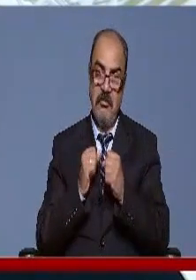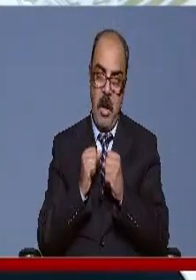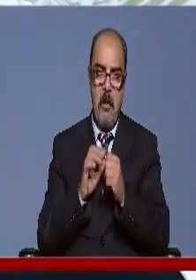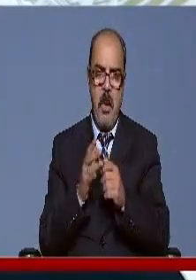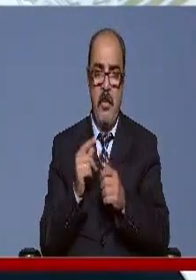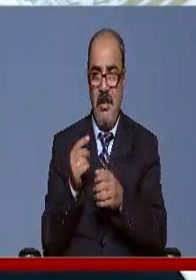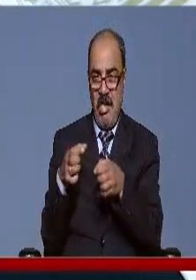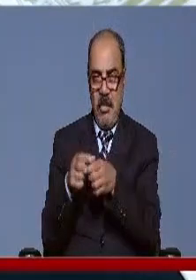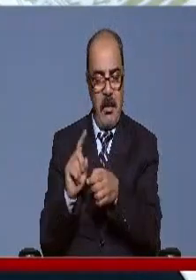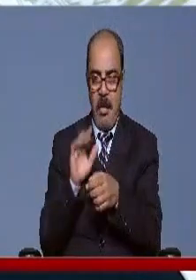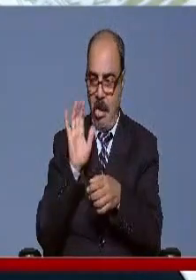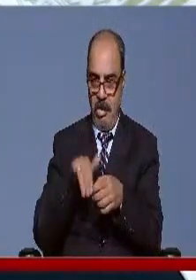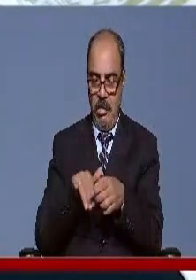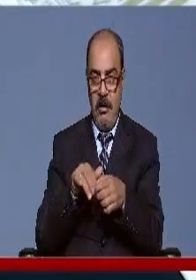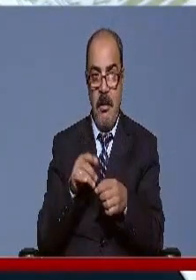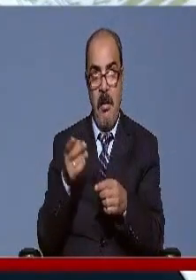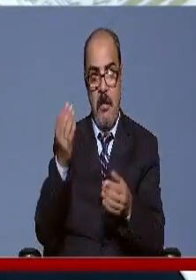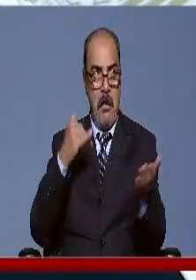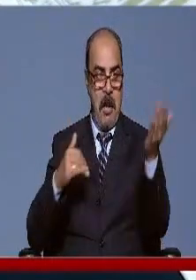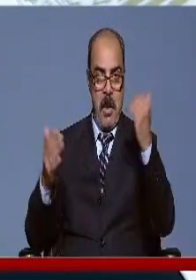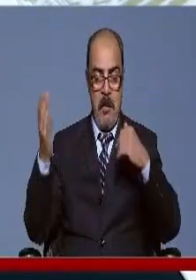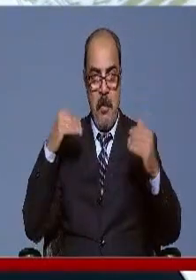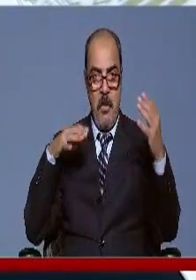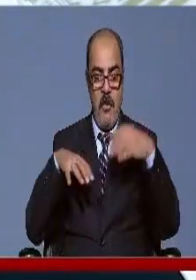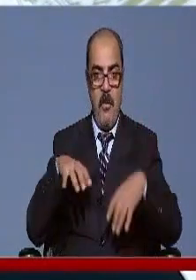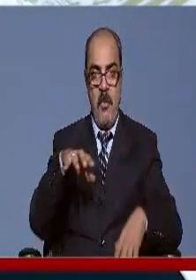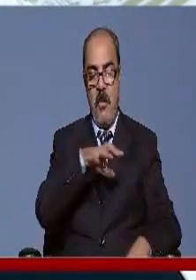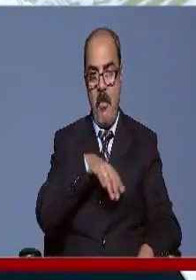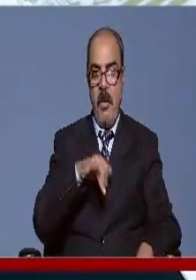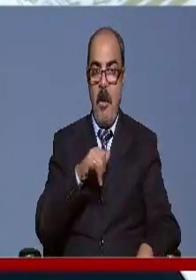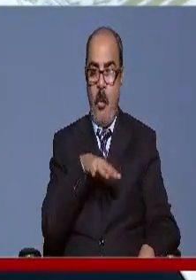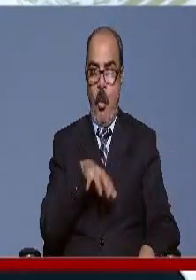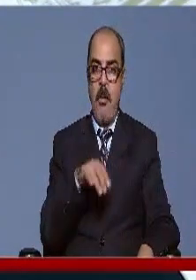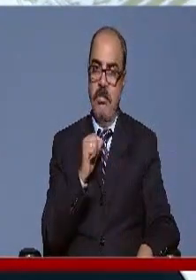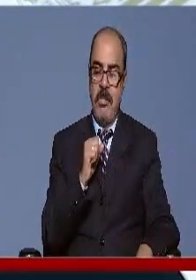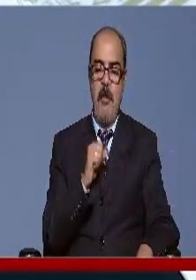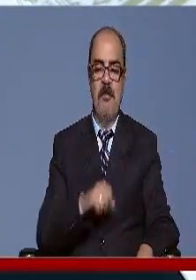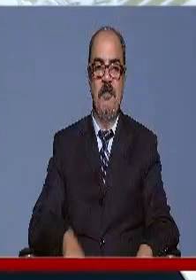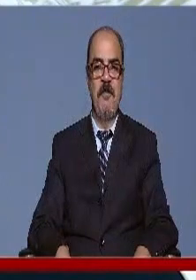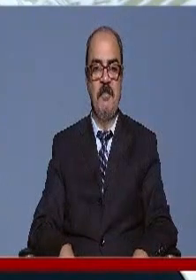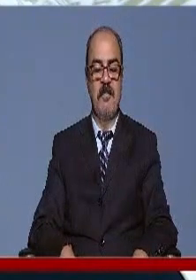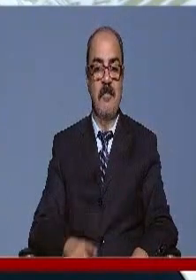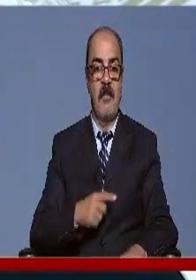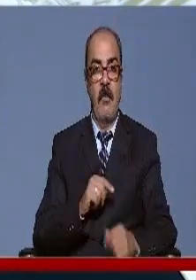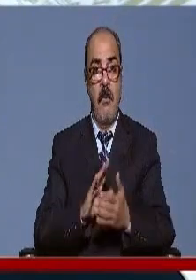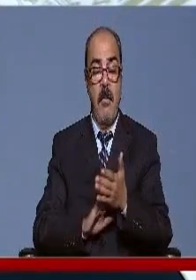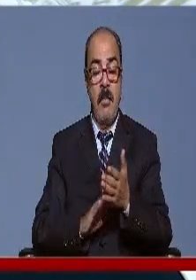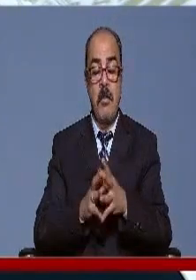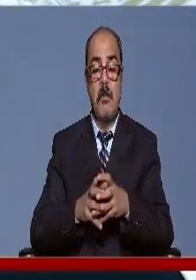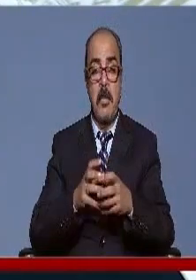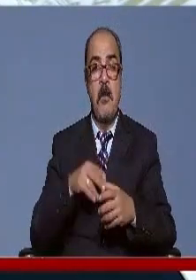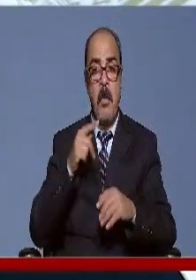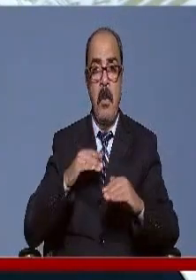العنف وان يشمل أطراف أخرى داخل الإقليم أو المنطقة، ومخاطرها الشديدة جدا على